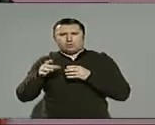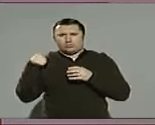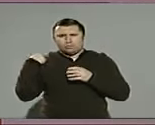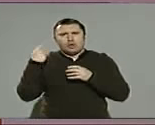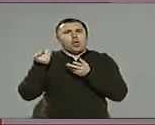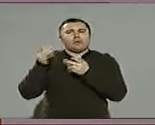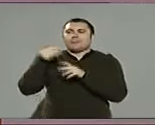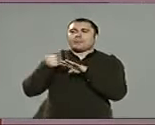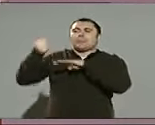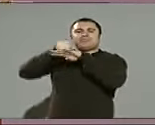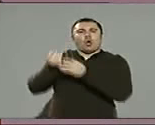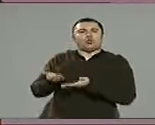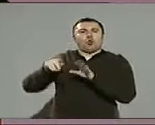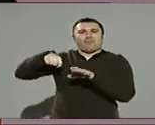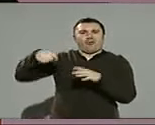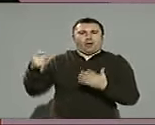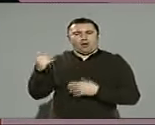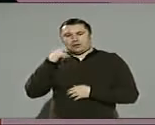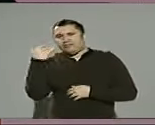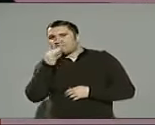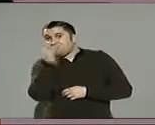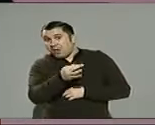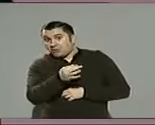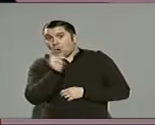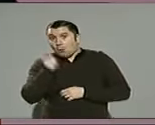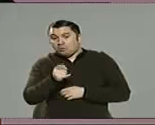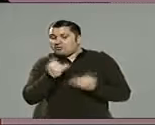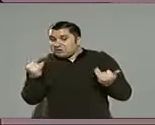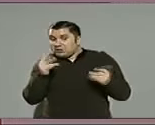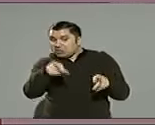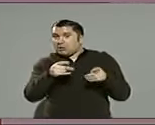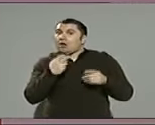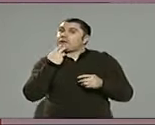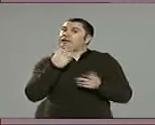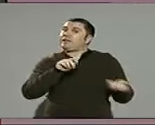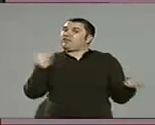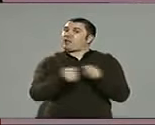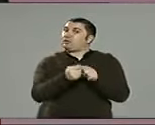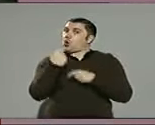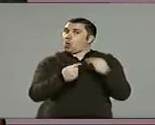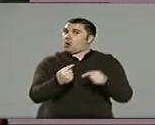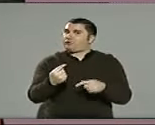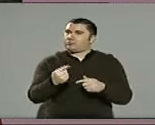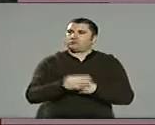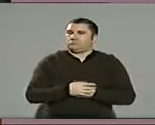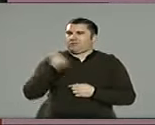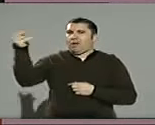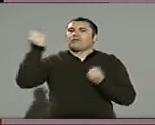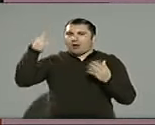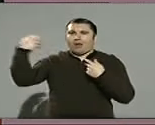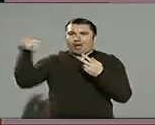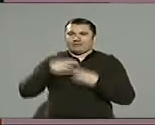gefragt, ob er eigentlich damit zufrieden sei, wie die Energiewende nun laufe. Seine Antwort war so klar wie kurz. Ich